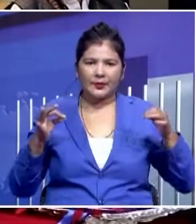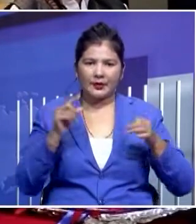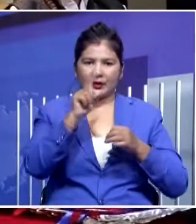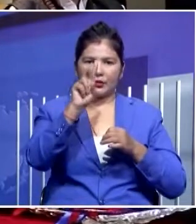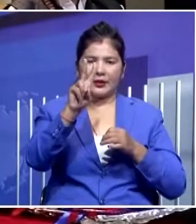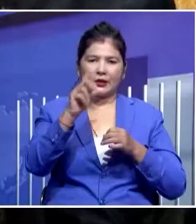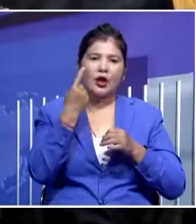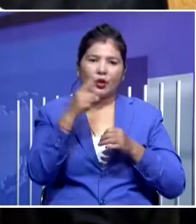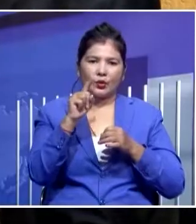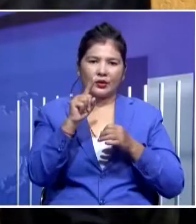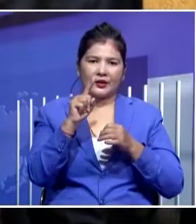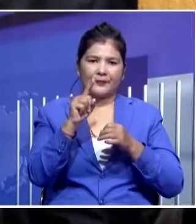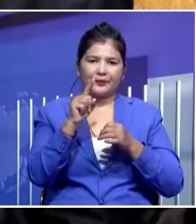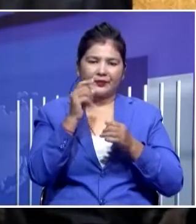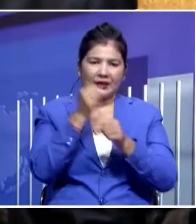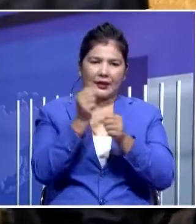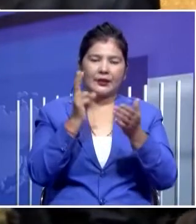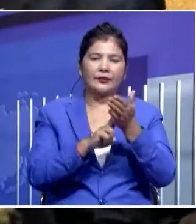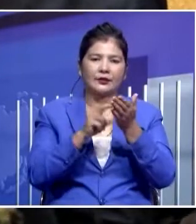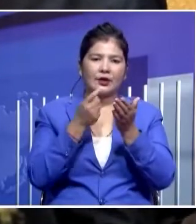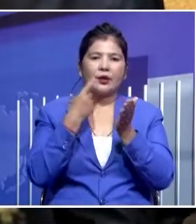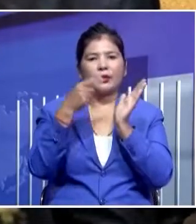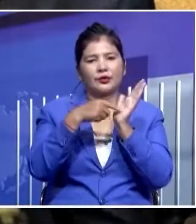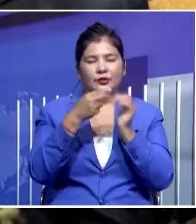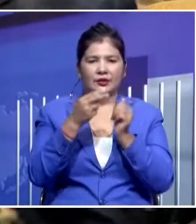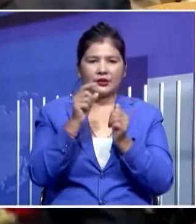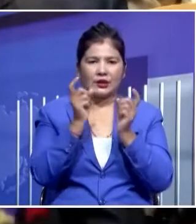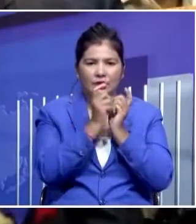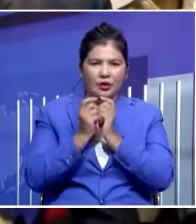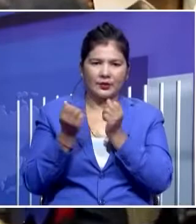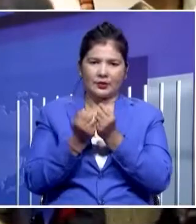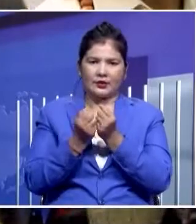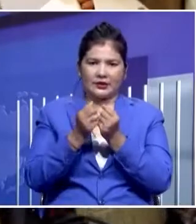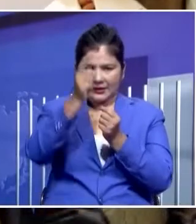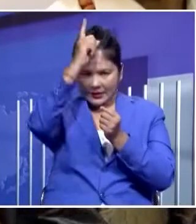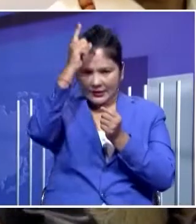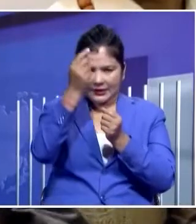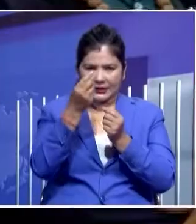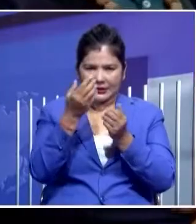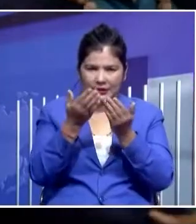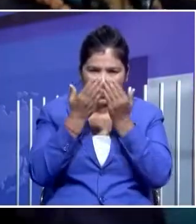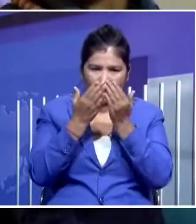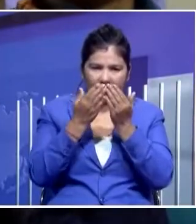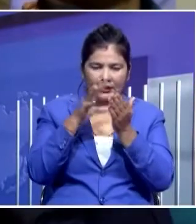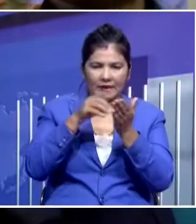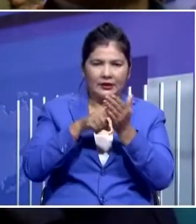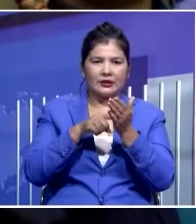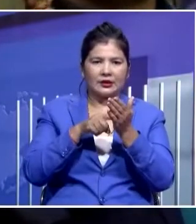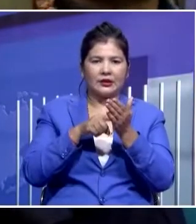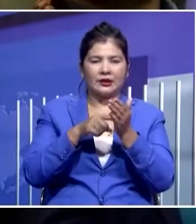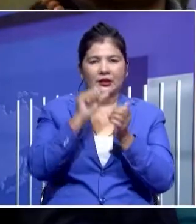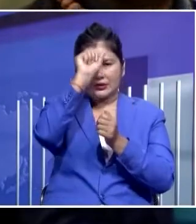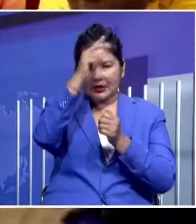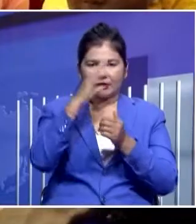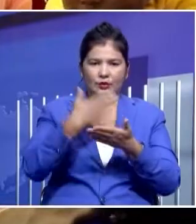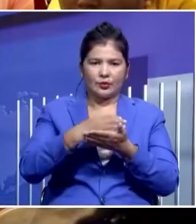12 कार्यपत्र प्रस्तुत हुने र ती कार्यपत्रमाथि छलफल गर्ने सांस्कृतिक अध्ययन केन्द्रले जनाएको छ। कार्यक्रममा लुम्बिनी